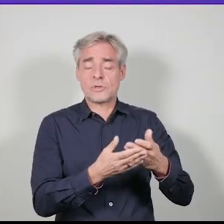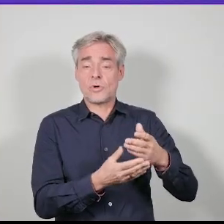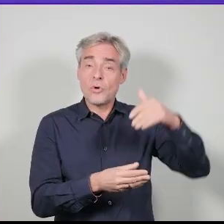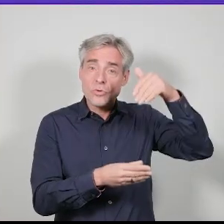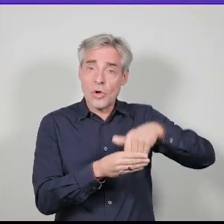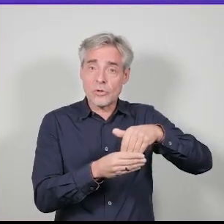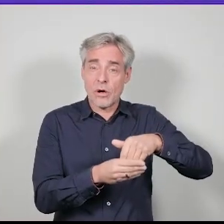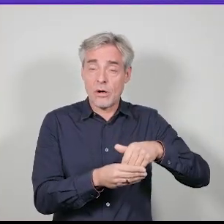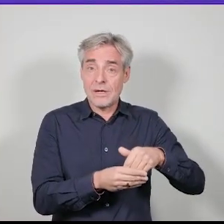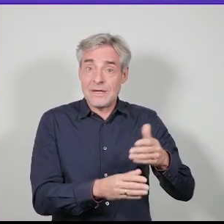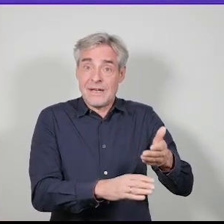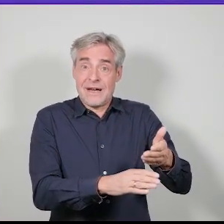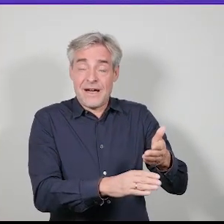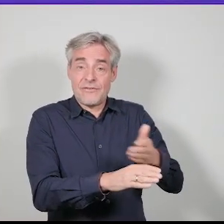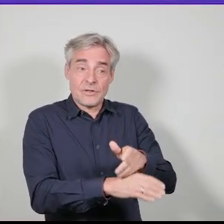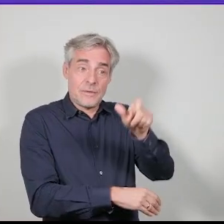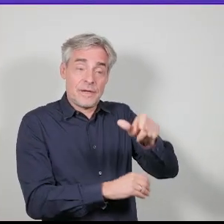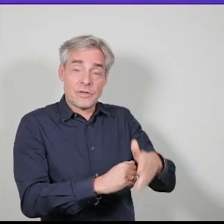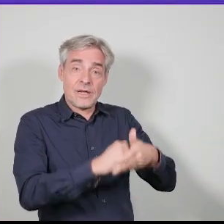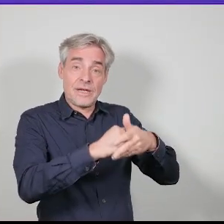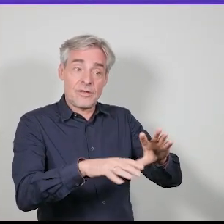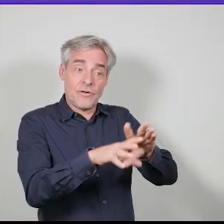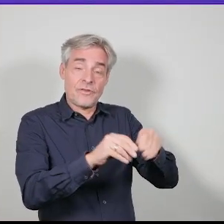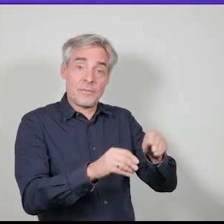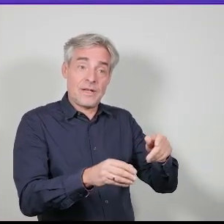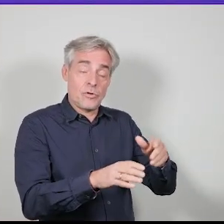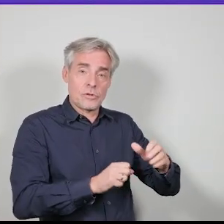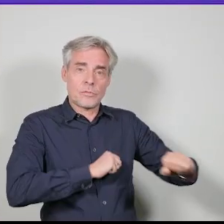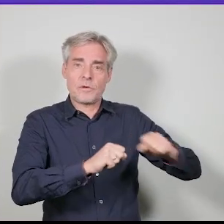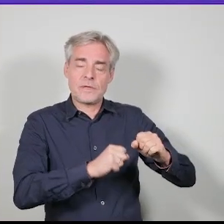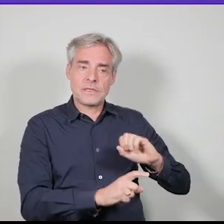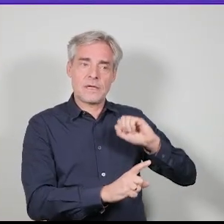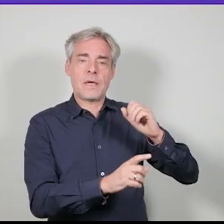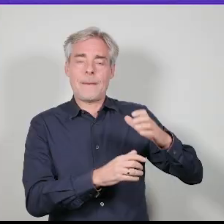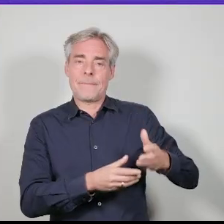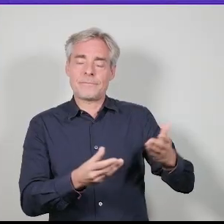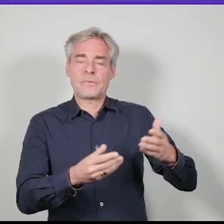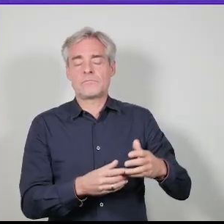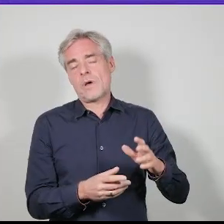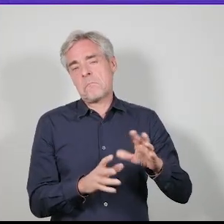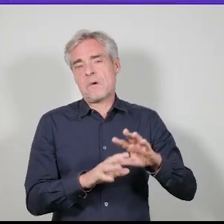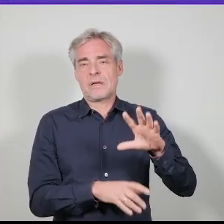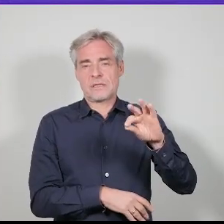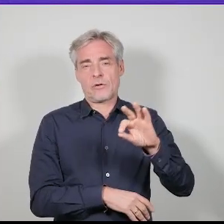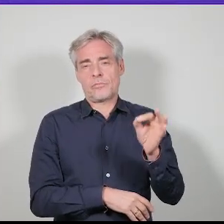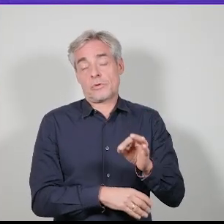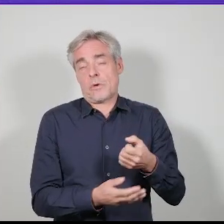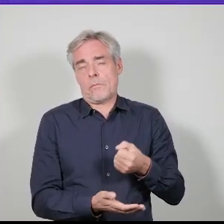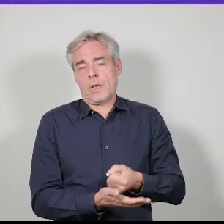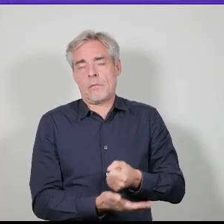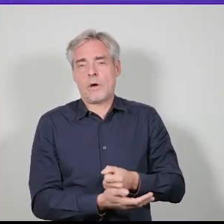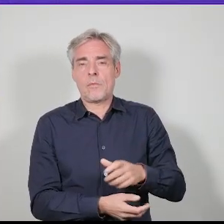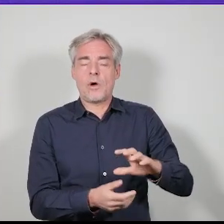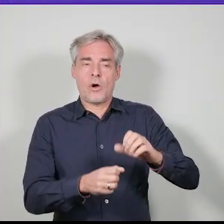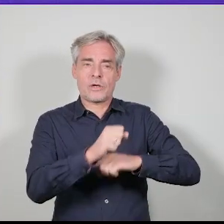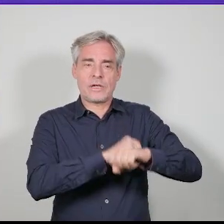où c'est avant tout des aidants familiaux qui sont mobilisés. Il y a quand même un peu de panachage, mais il y a à peu près 50% des